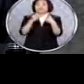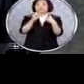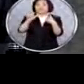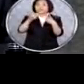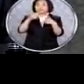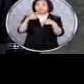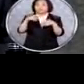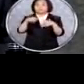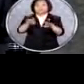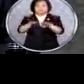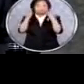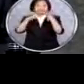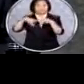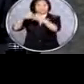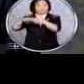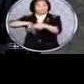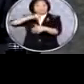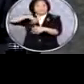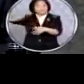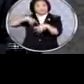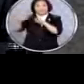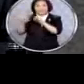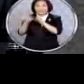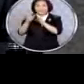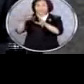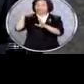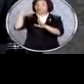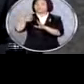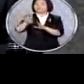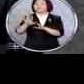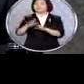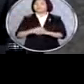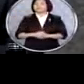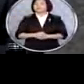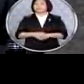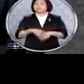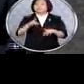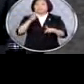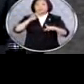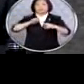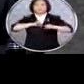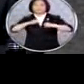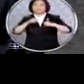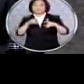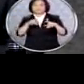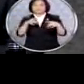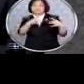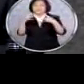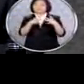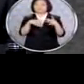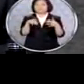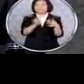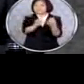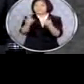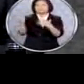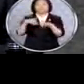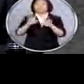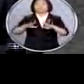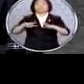2005年开始，两岸进入到一个新的阶段，不再用武力来对抗。以前台湾